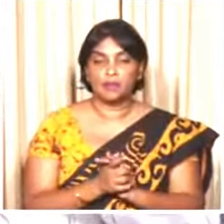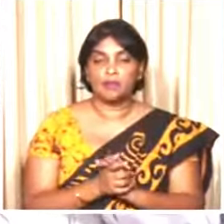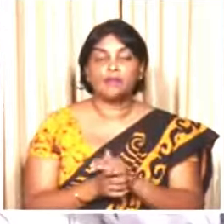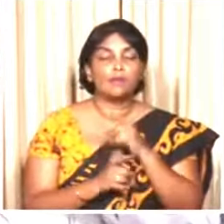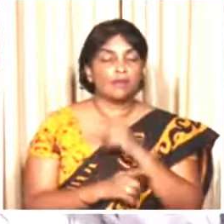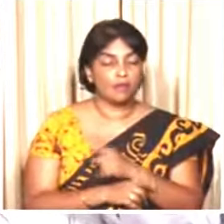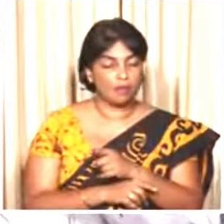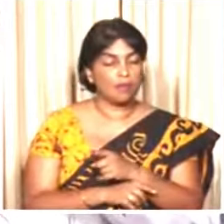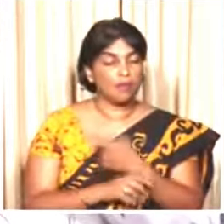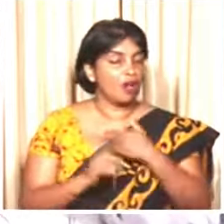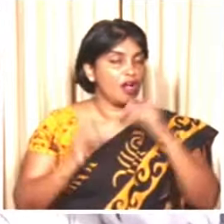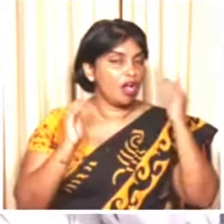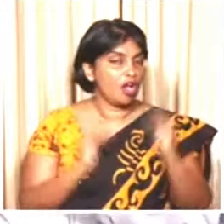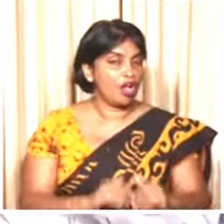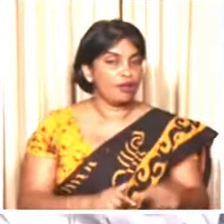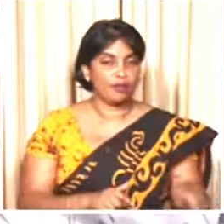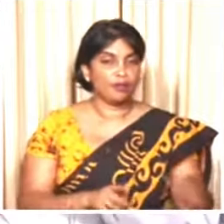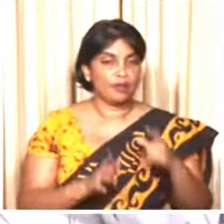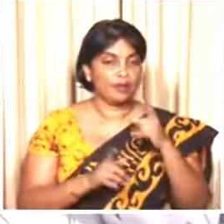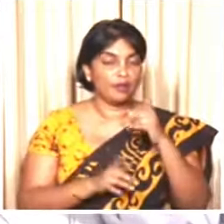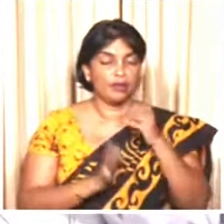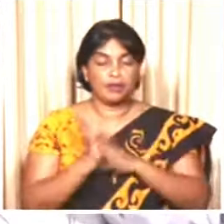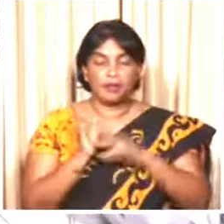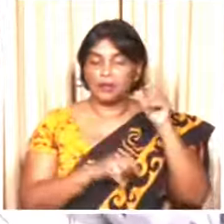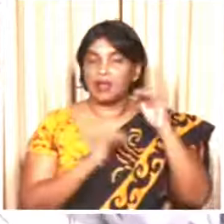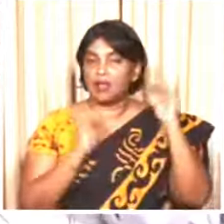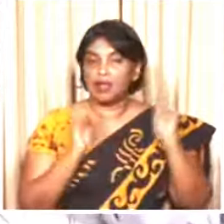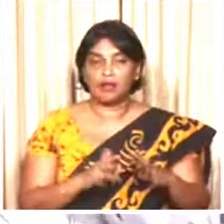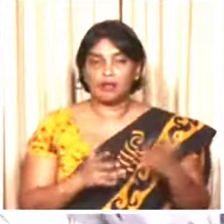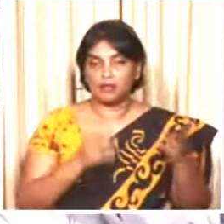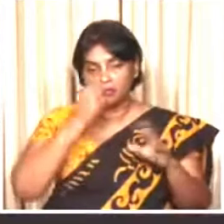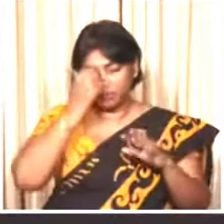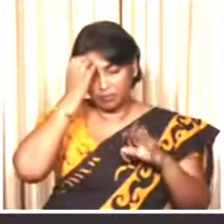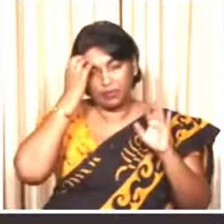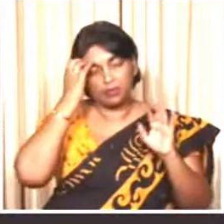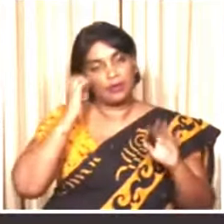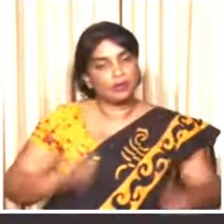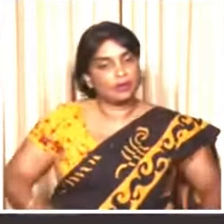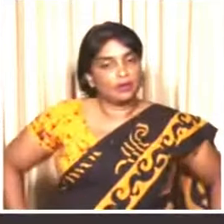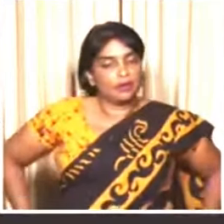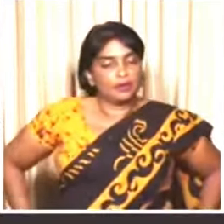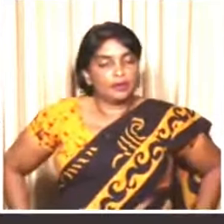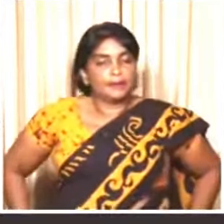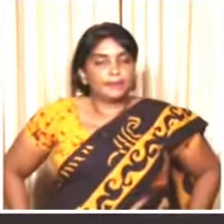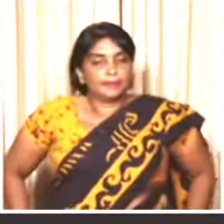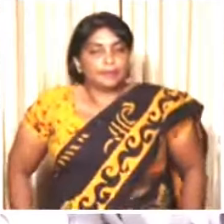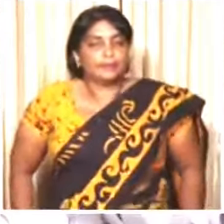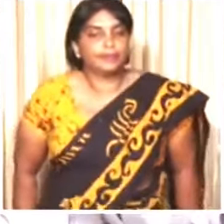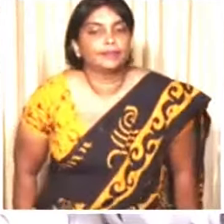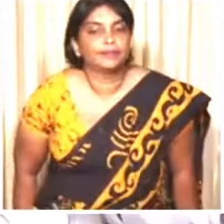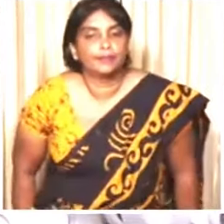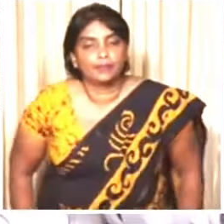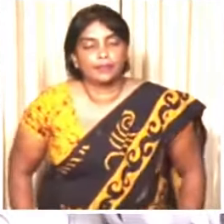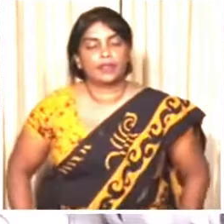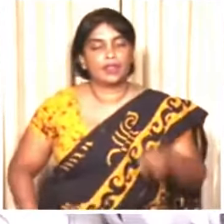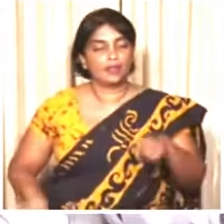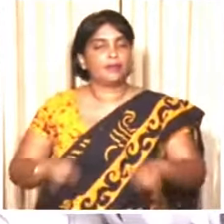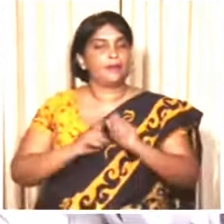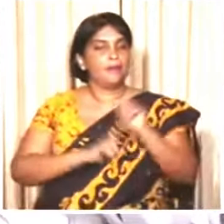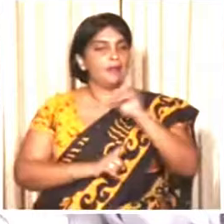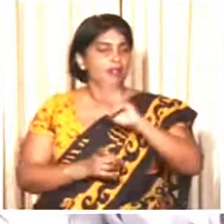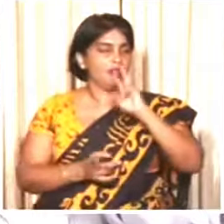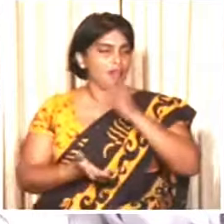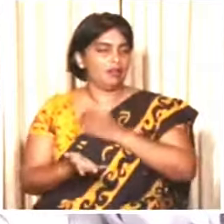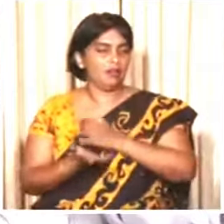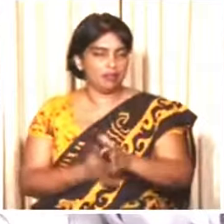මේක අනුමත කරලා නැහැ ගරු නියෝජ කතරගතු හොඳයි ගරු මන්ත ගරු තුමා උත්තරයක් දෙන්න ඉන්නවා ඉතින් මේක පාර්ලිමේන්තුව නුඹ ගැරි මේක මන්න